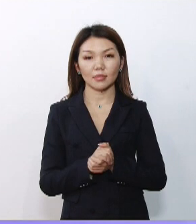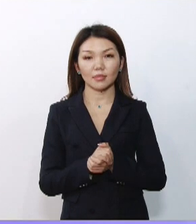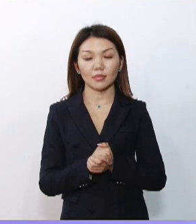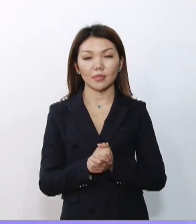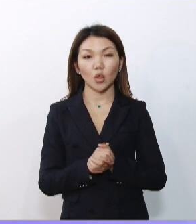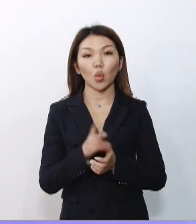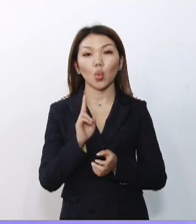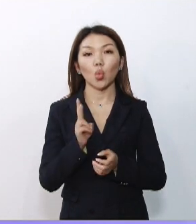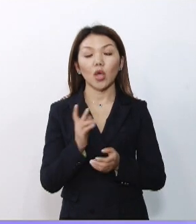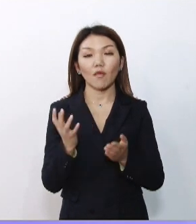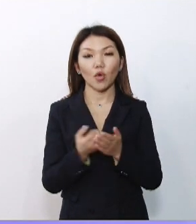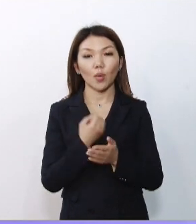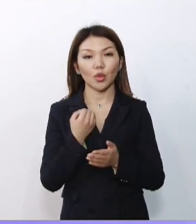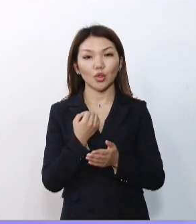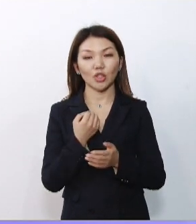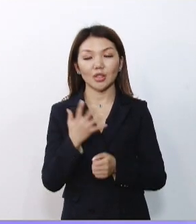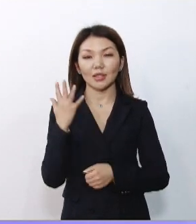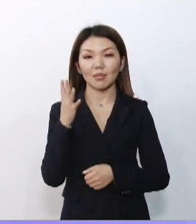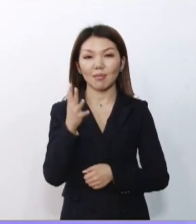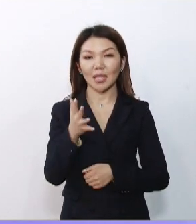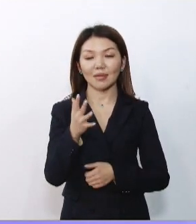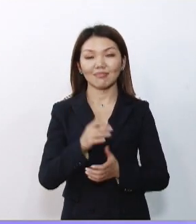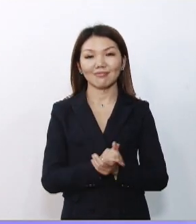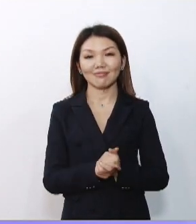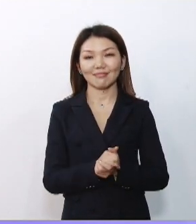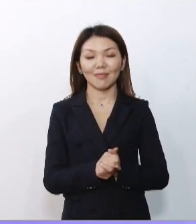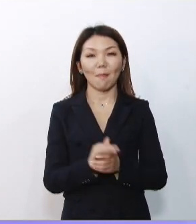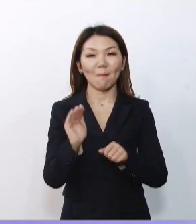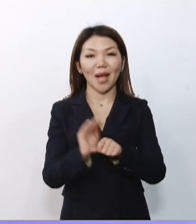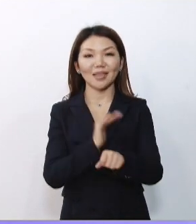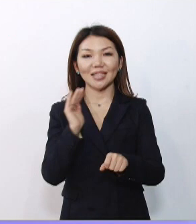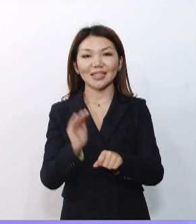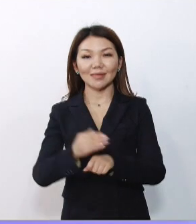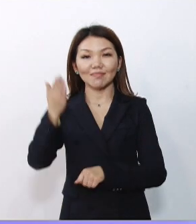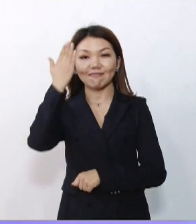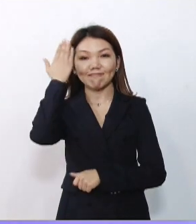У кого получилась отметка 5? Молодцы!